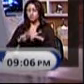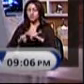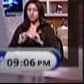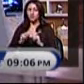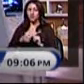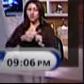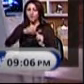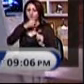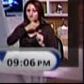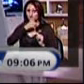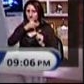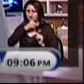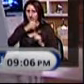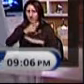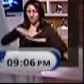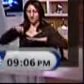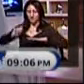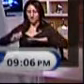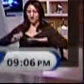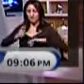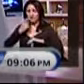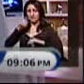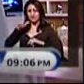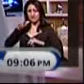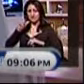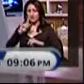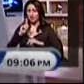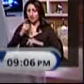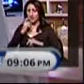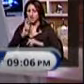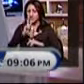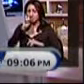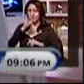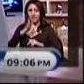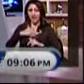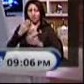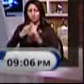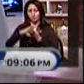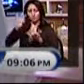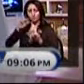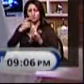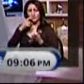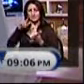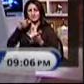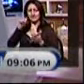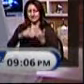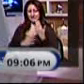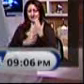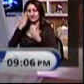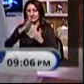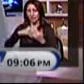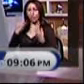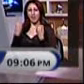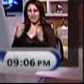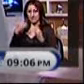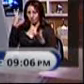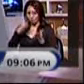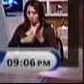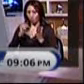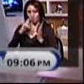تفترض في دولة محترمة ان شروط التعاقد مع القاضي لا يتم تغييرها اثناء خدمته. خلي بال حضرتك من المعنى ده،